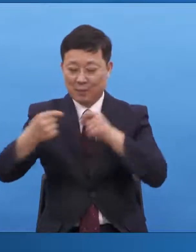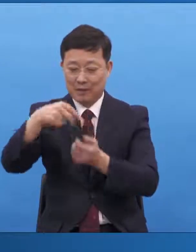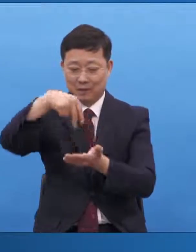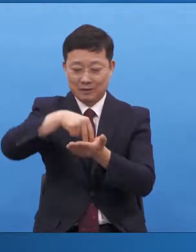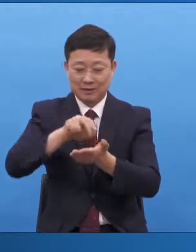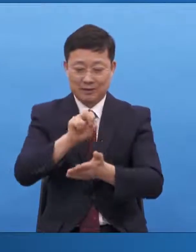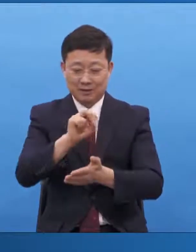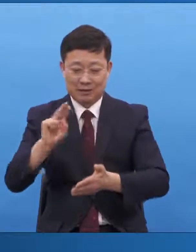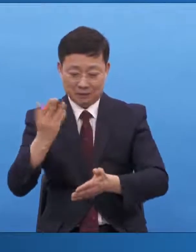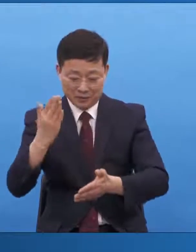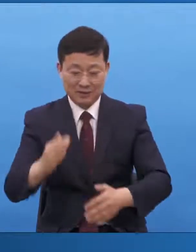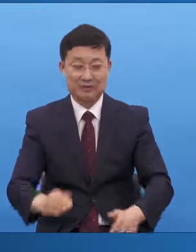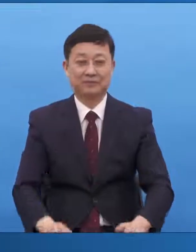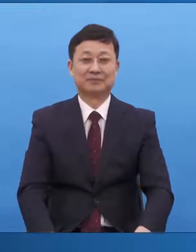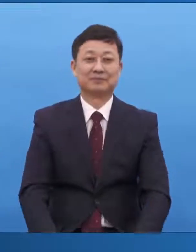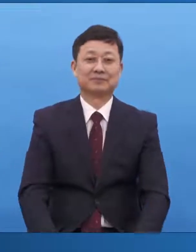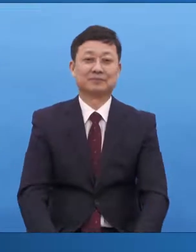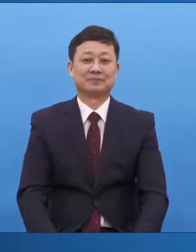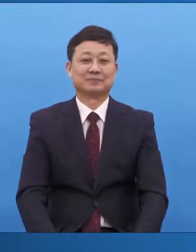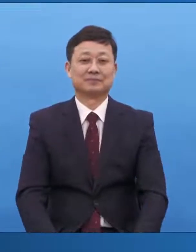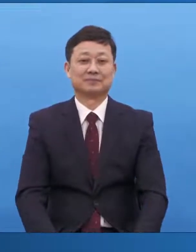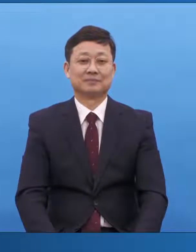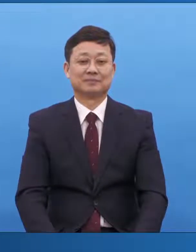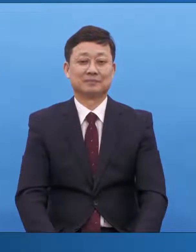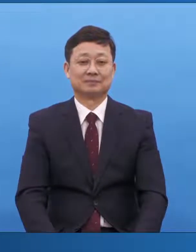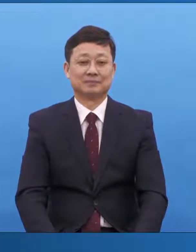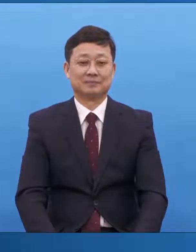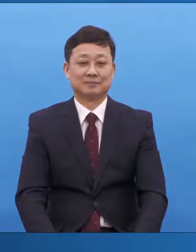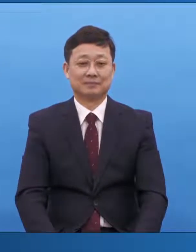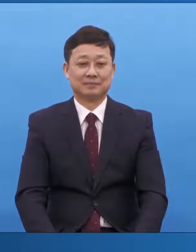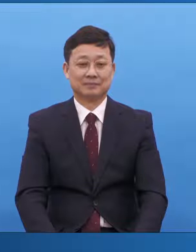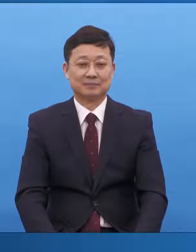이건 언제 난 줄 압니까? And do you know when the fourth took place?